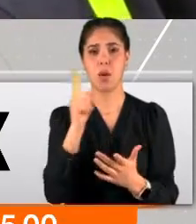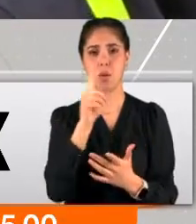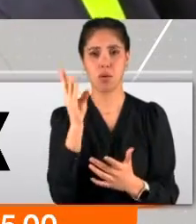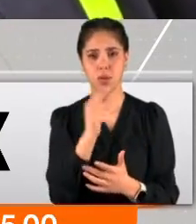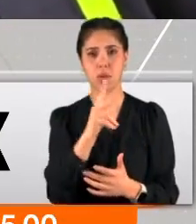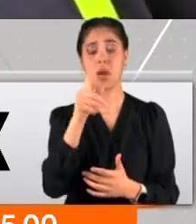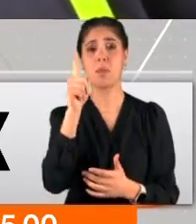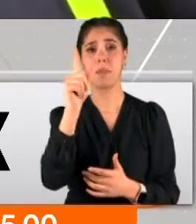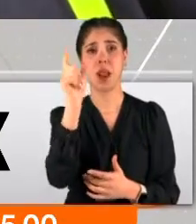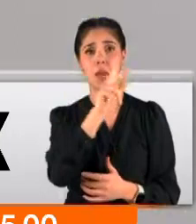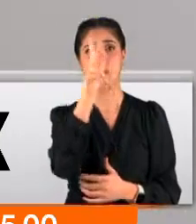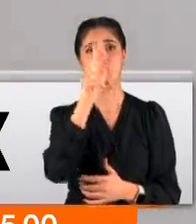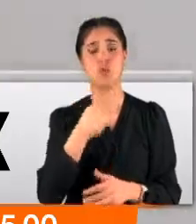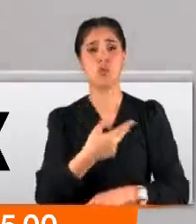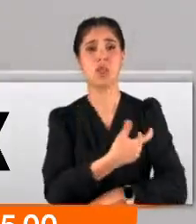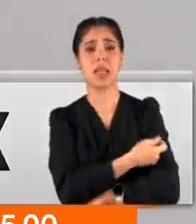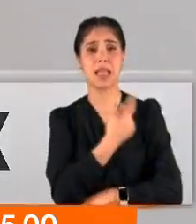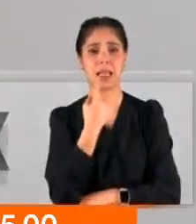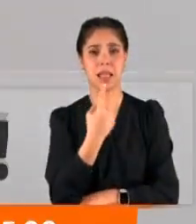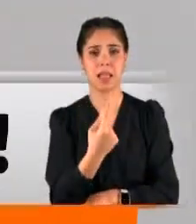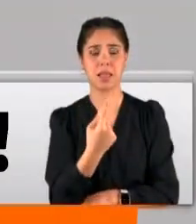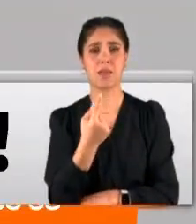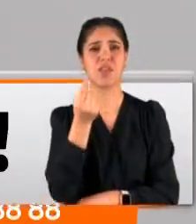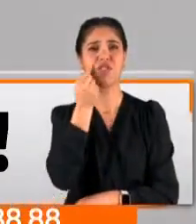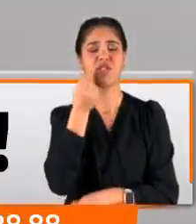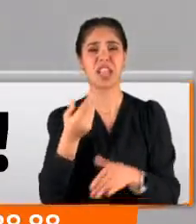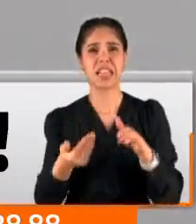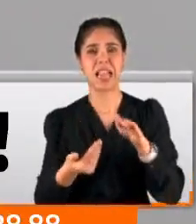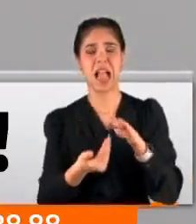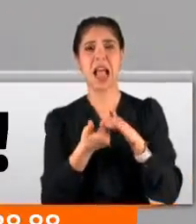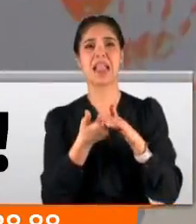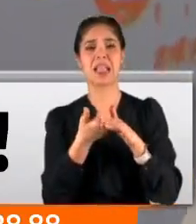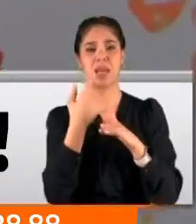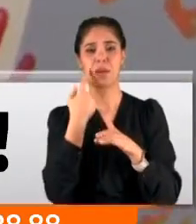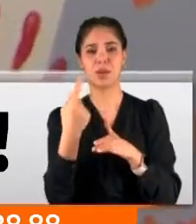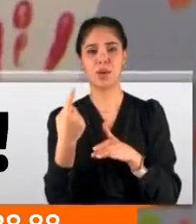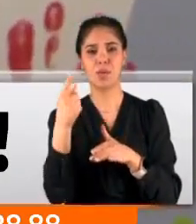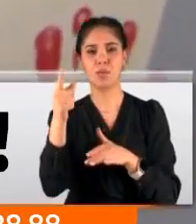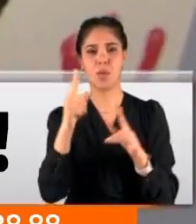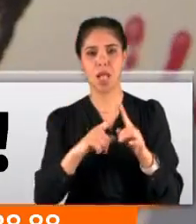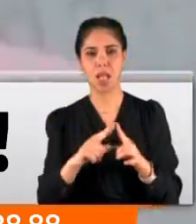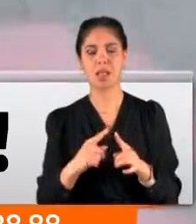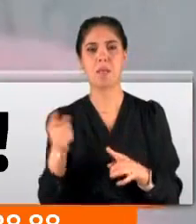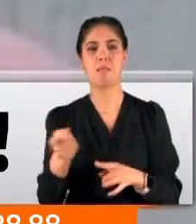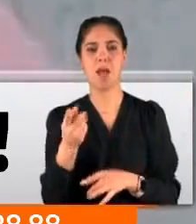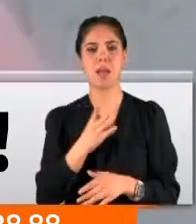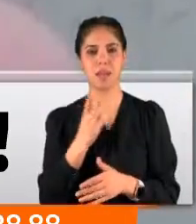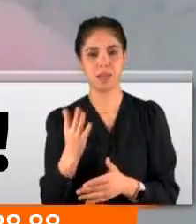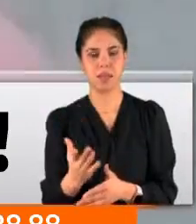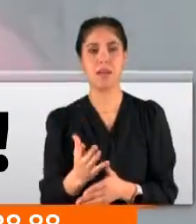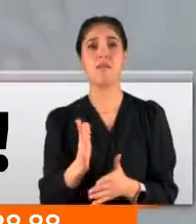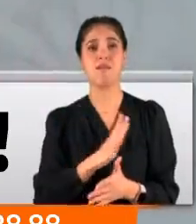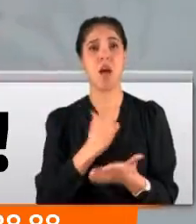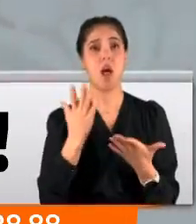ayda 300 iğneye tekabül ediyor. Ancak cilt altına yerleştirilen bir sensör sayesinde bu ölçümü yapan cihazlar da var. Var